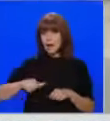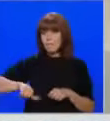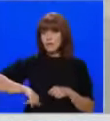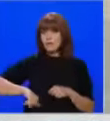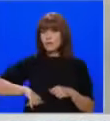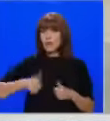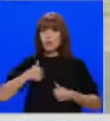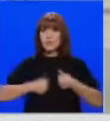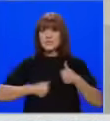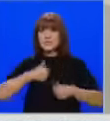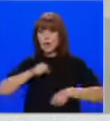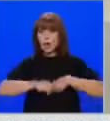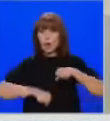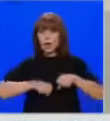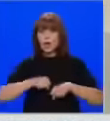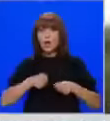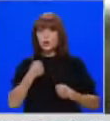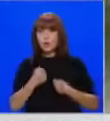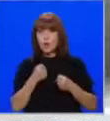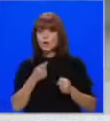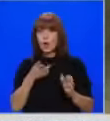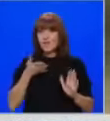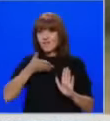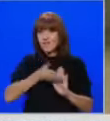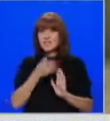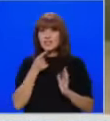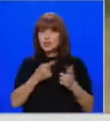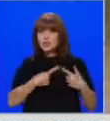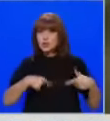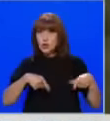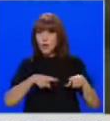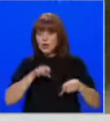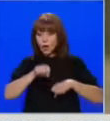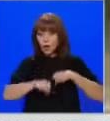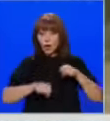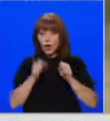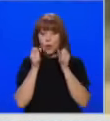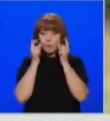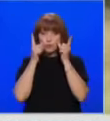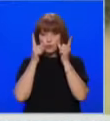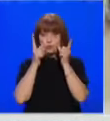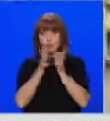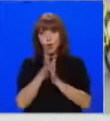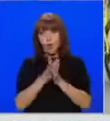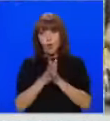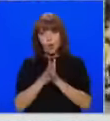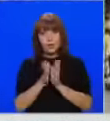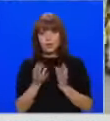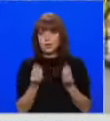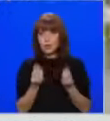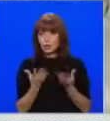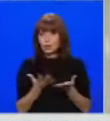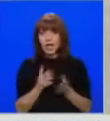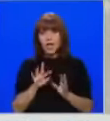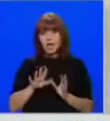по колездене. С автомобила си той навлиза в зоната на колездачите, като по чудо пострадали хора няма. Щеше да